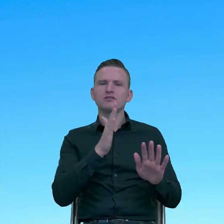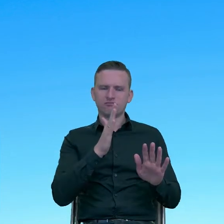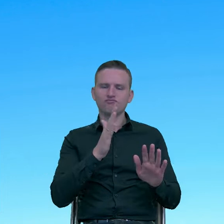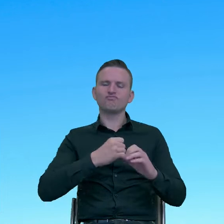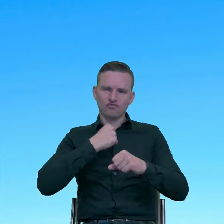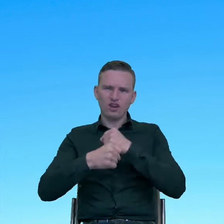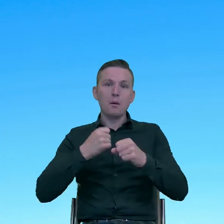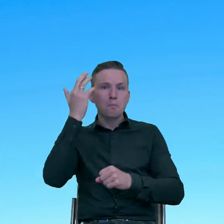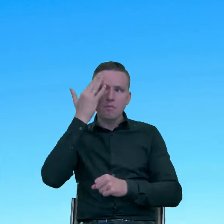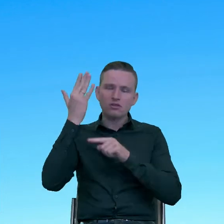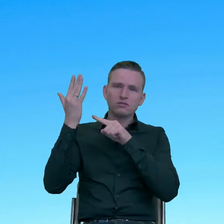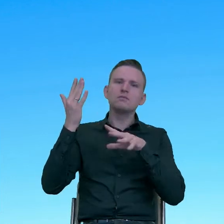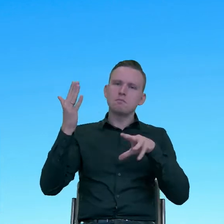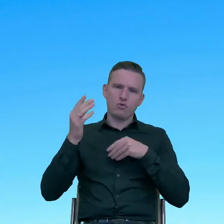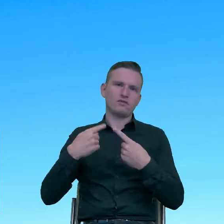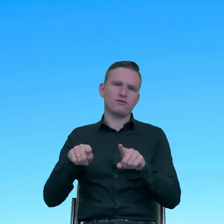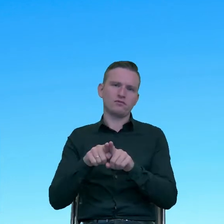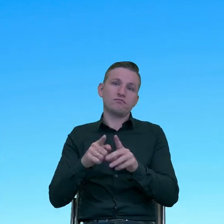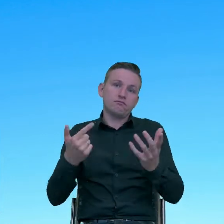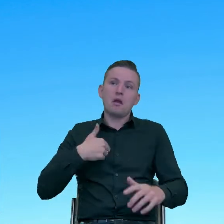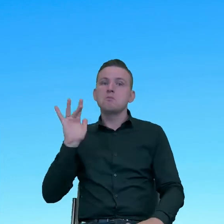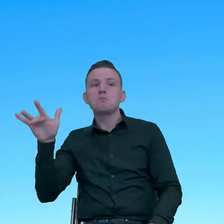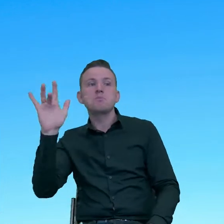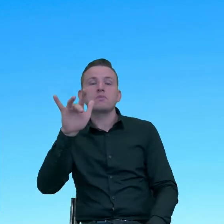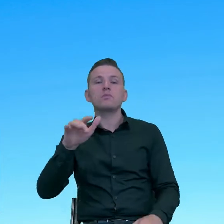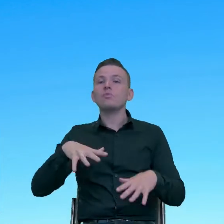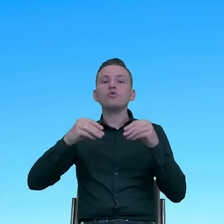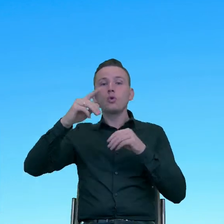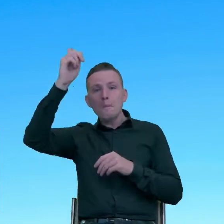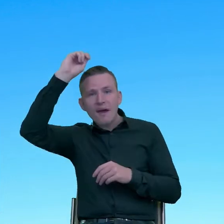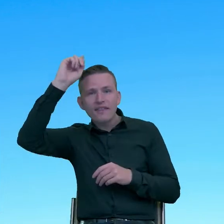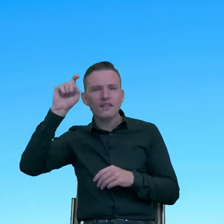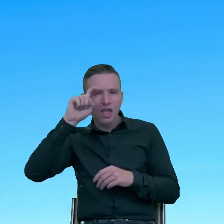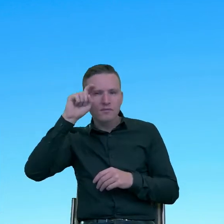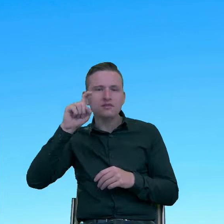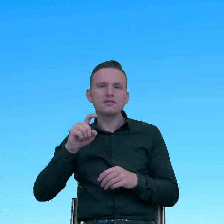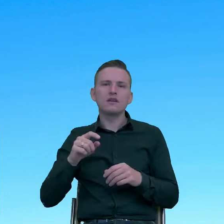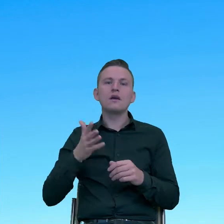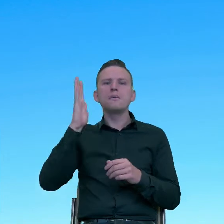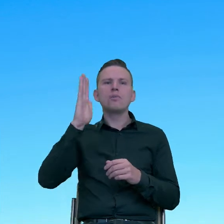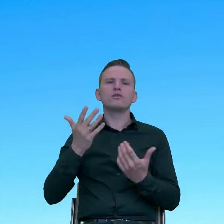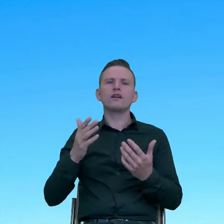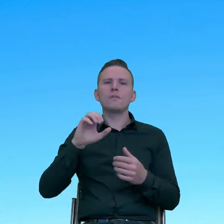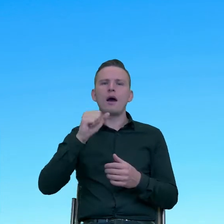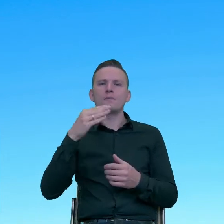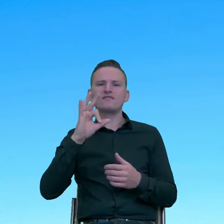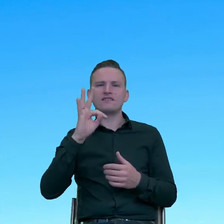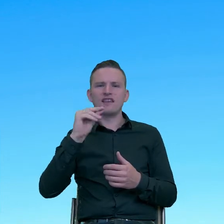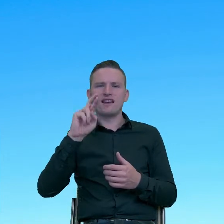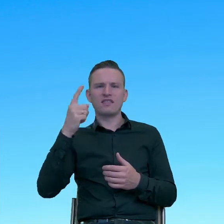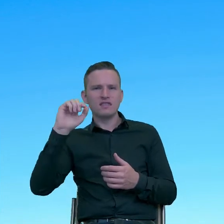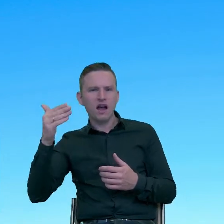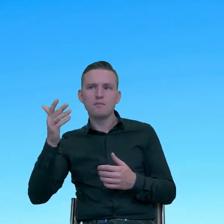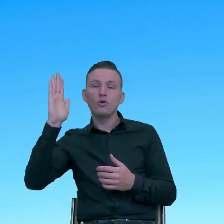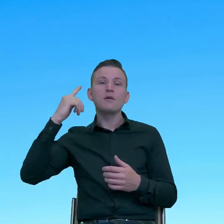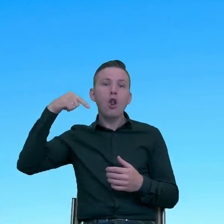podróż i codziennie, tak jak powiedziałem, rysowałem gdzie indziej. Pierwszego dnia był to Berlin, następnie pojechałem z ekipą telewizyjną do Amsterdamu, z Amsterdamu